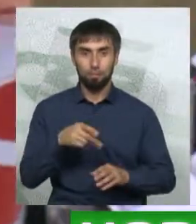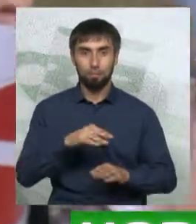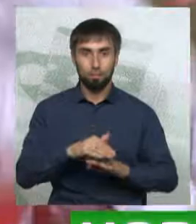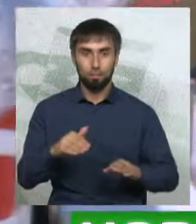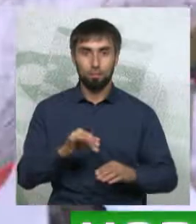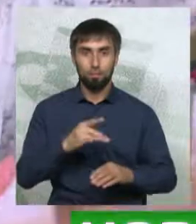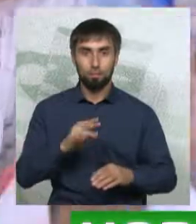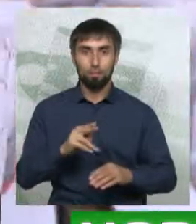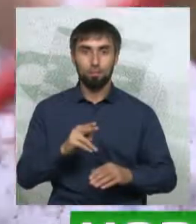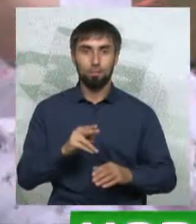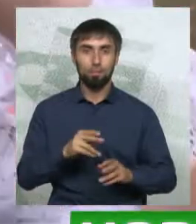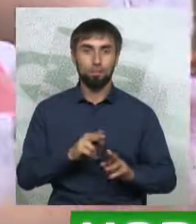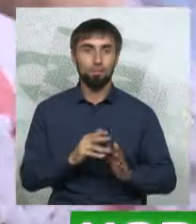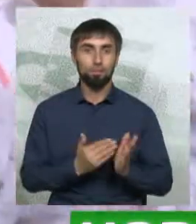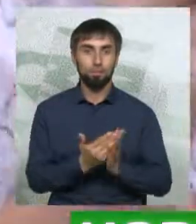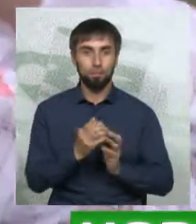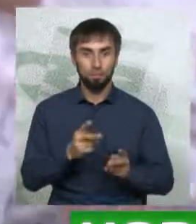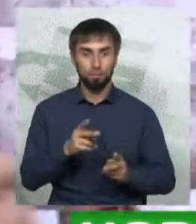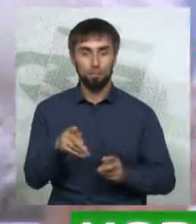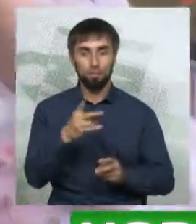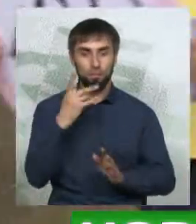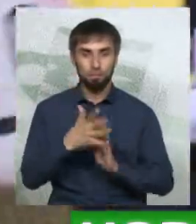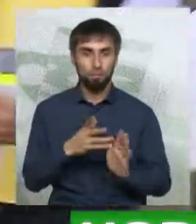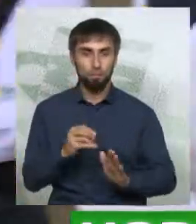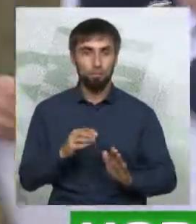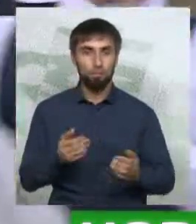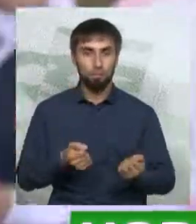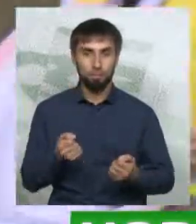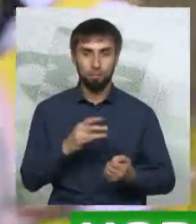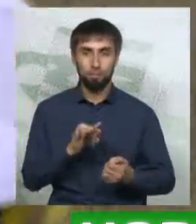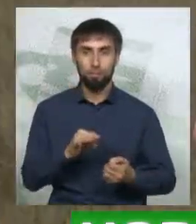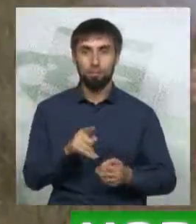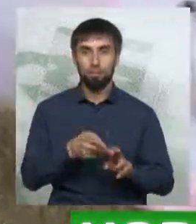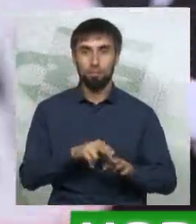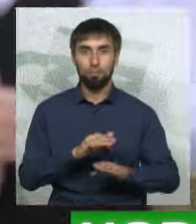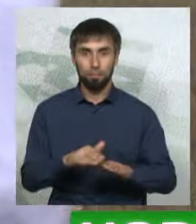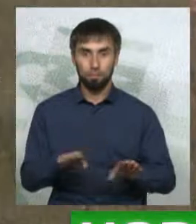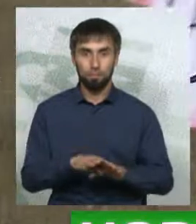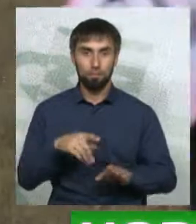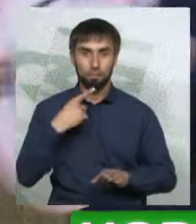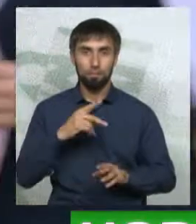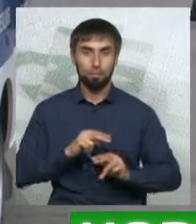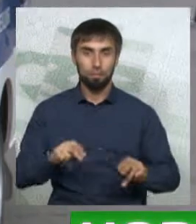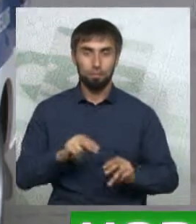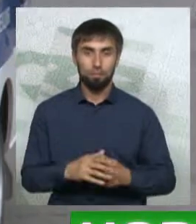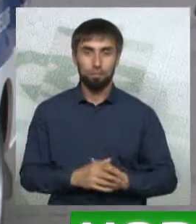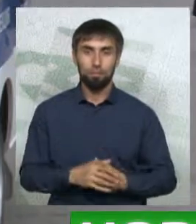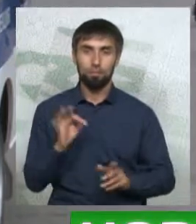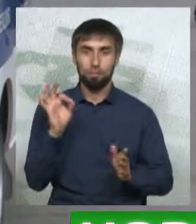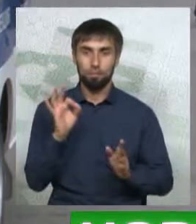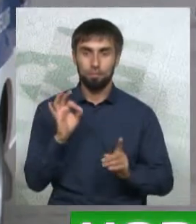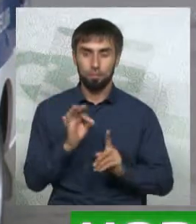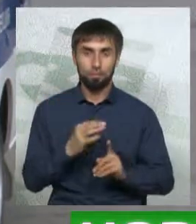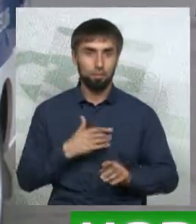источник повышенной опасности. Это должны понимать не только водители, но и маленькие пешеходы, говорят учителя. Целью нашего